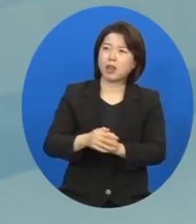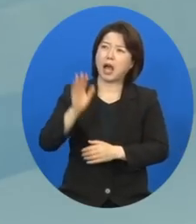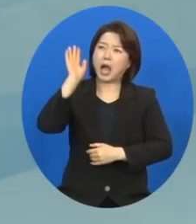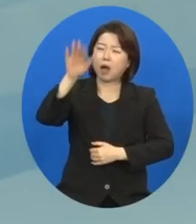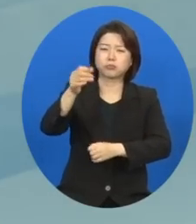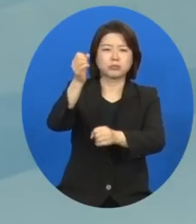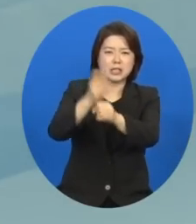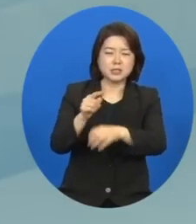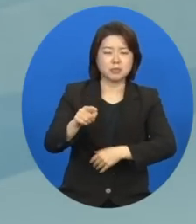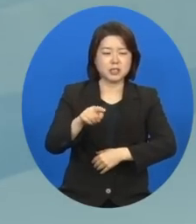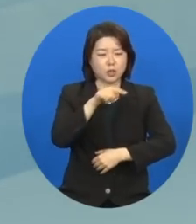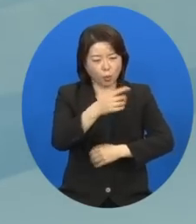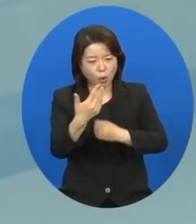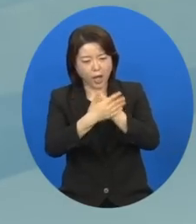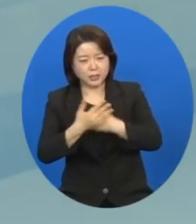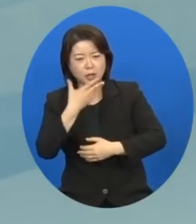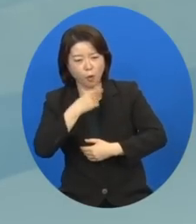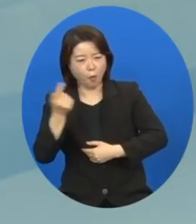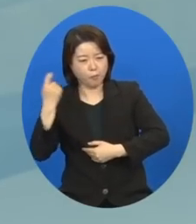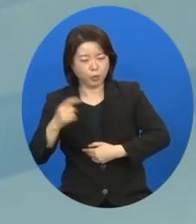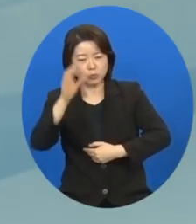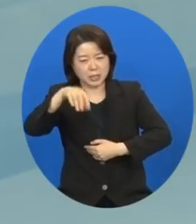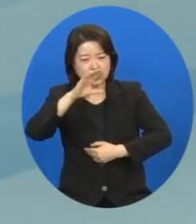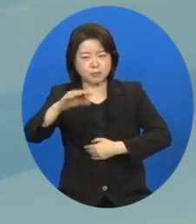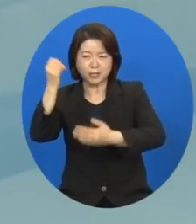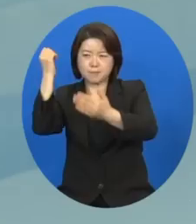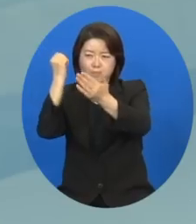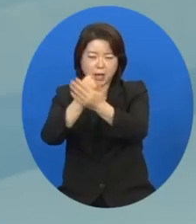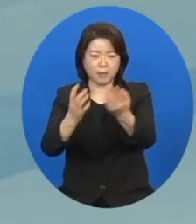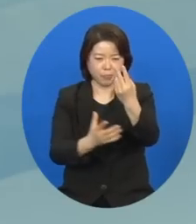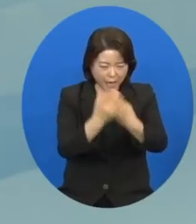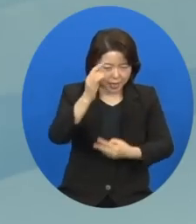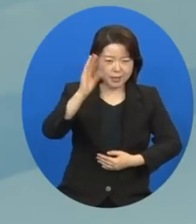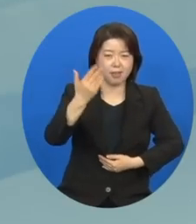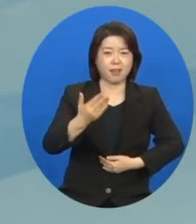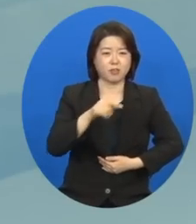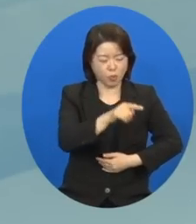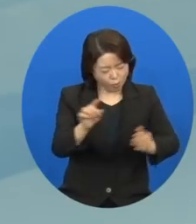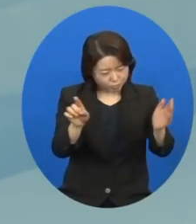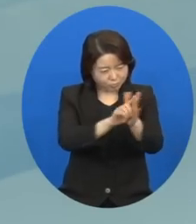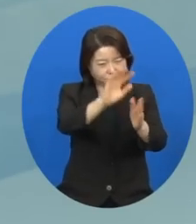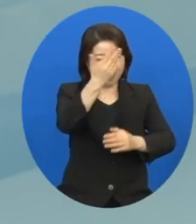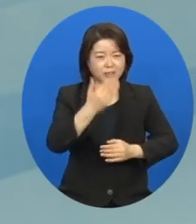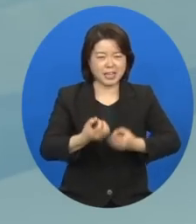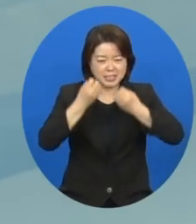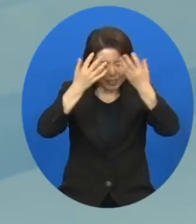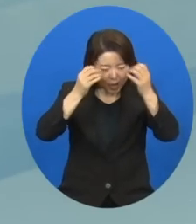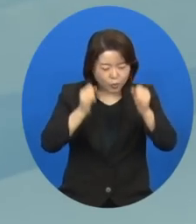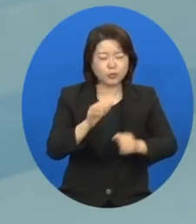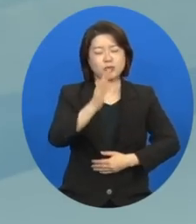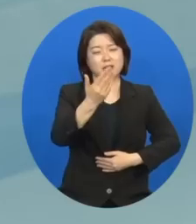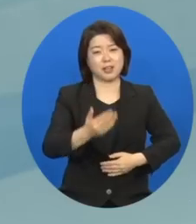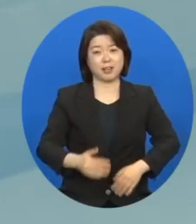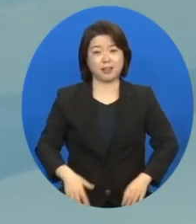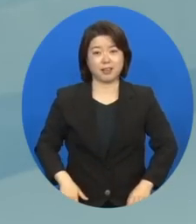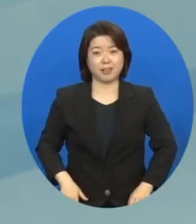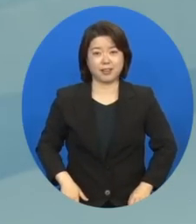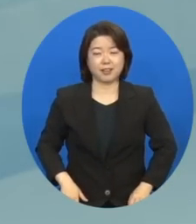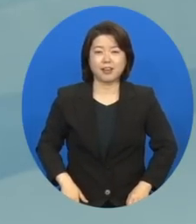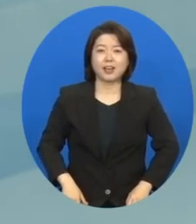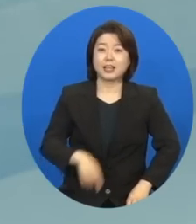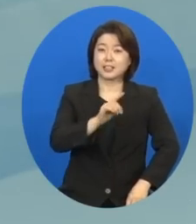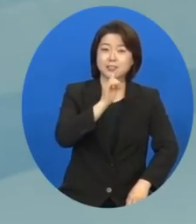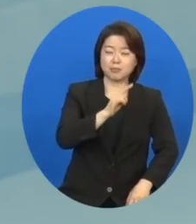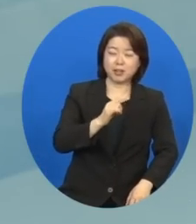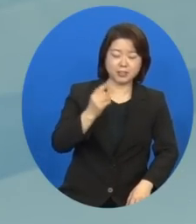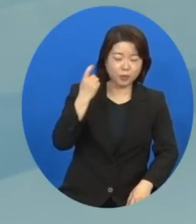너가 은혜로 복음으로 십자가에서 하나가 되었다는 것을 믿으라는 것이, 너는 이미 새로운 존재라는 것입니다. 제가 그 얘기 듣고